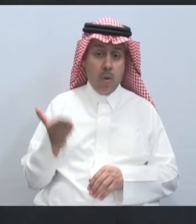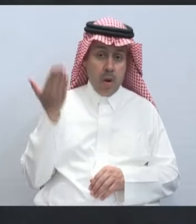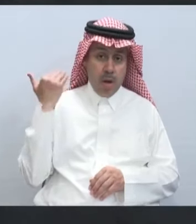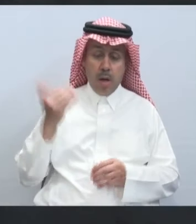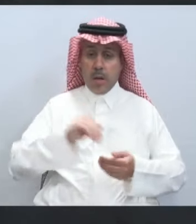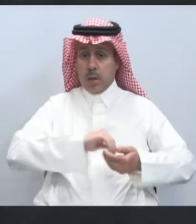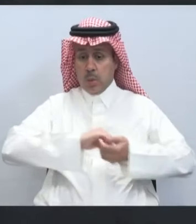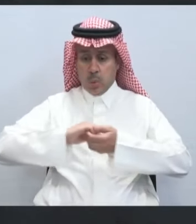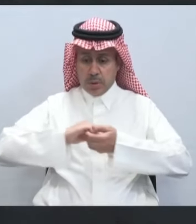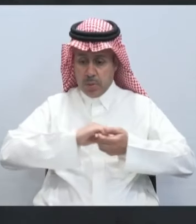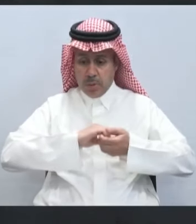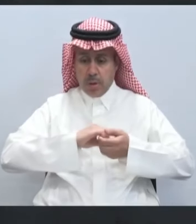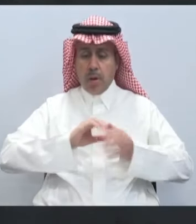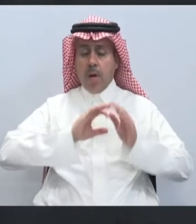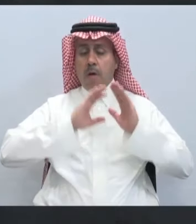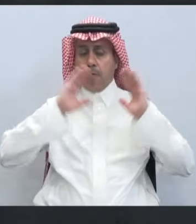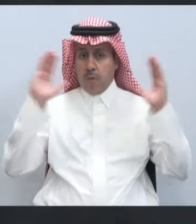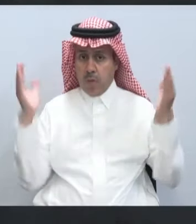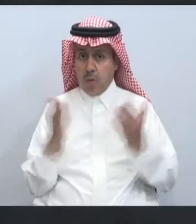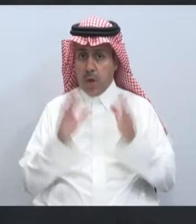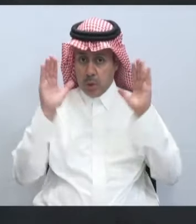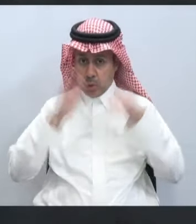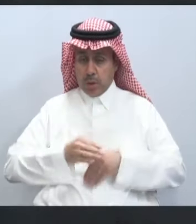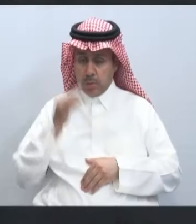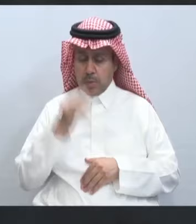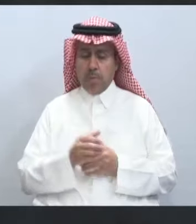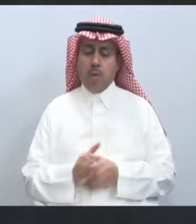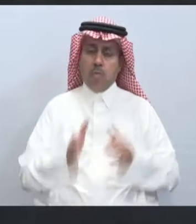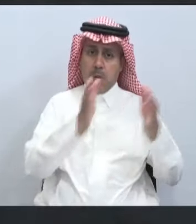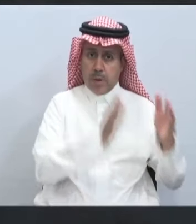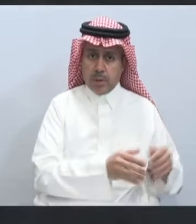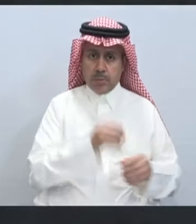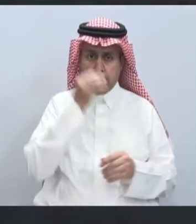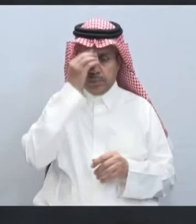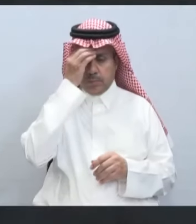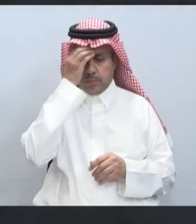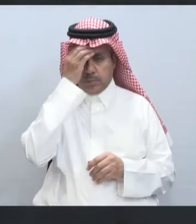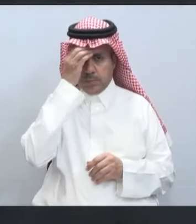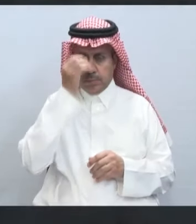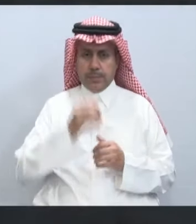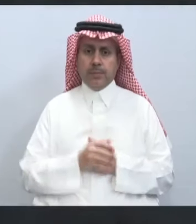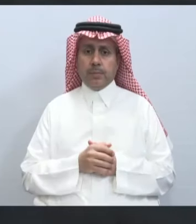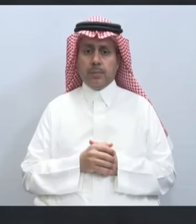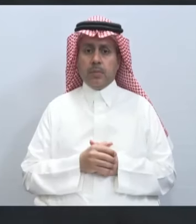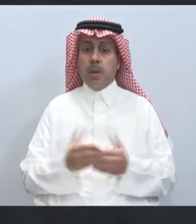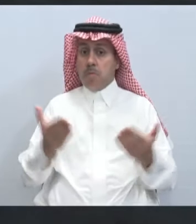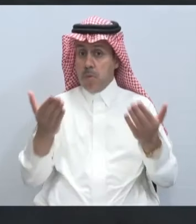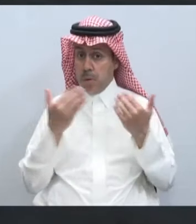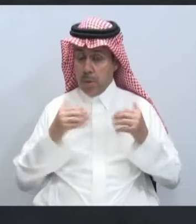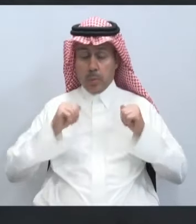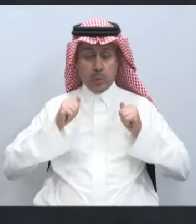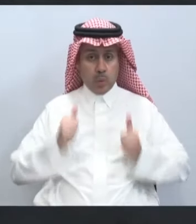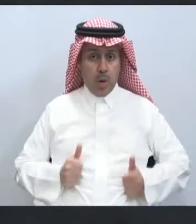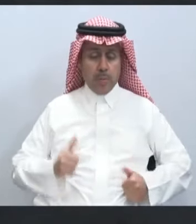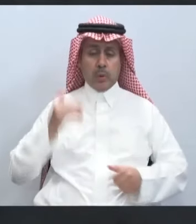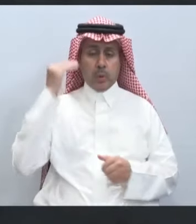وعلى اله وصحبه افضل الصلاه واتم التسليم ثم اما بعد مرحبا بك ابني ومرحبا بك